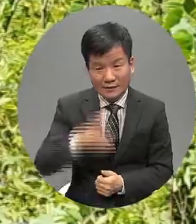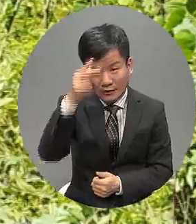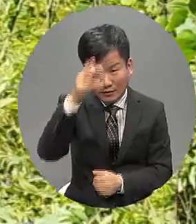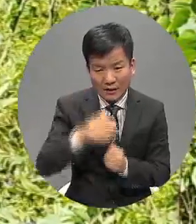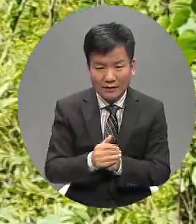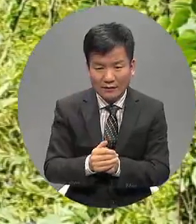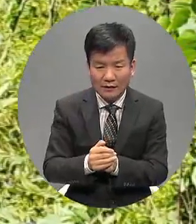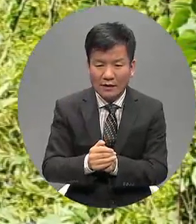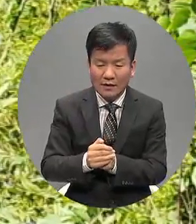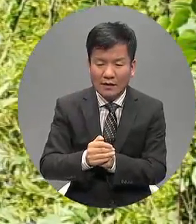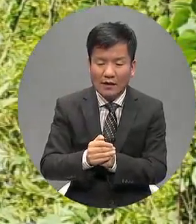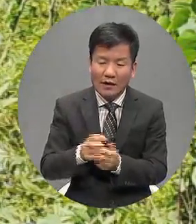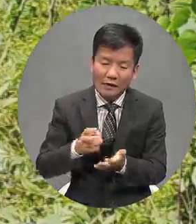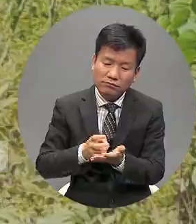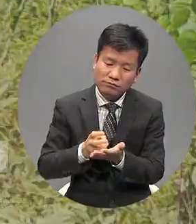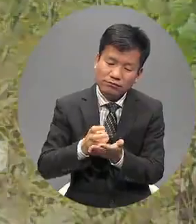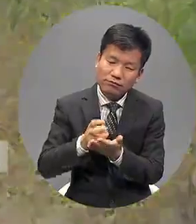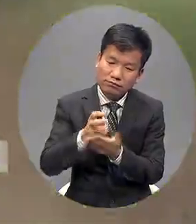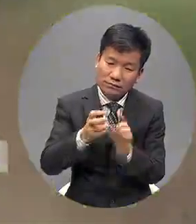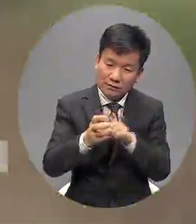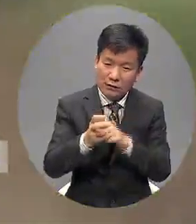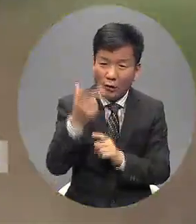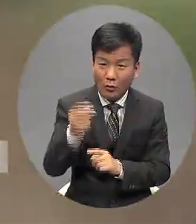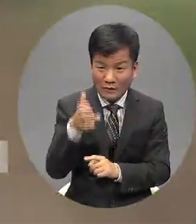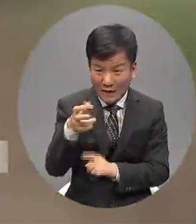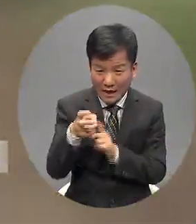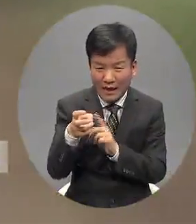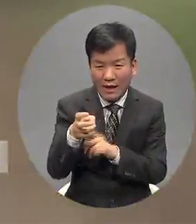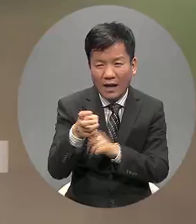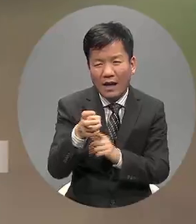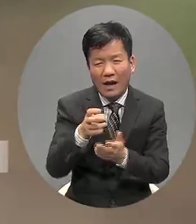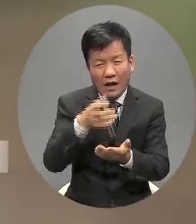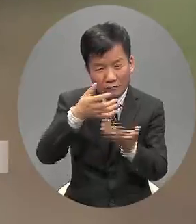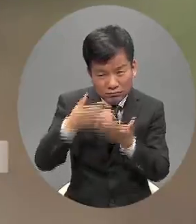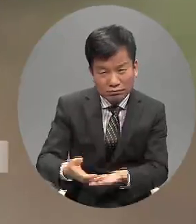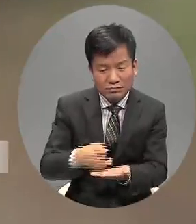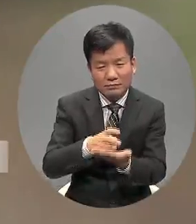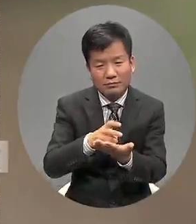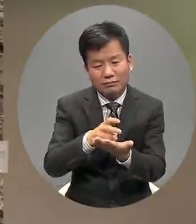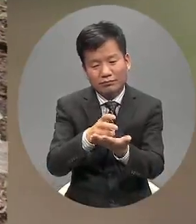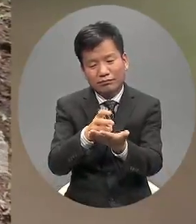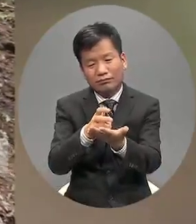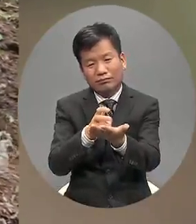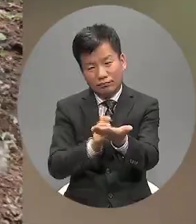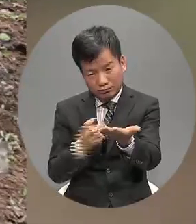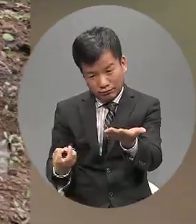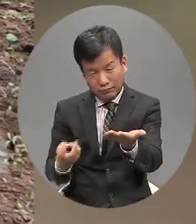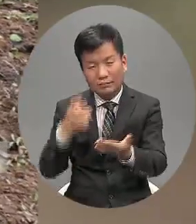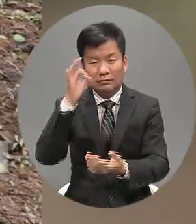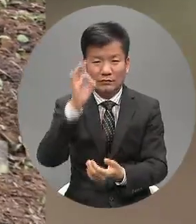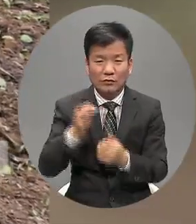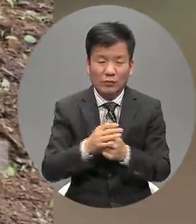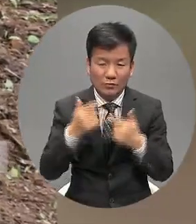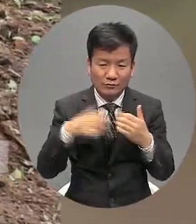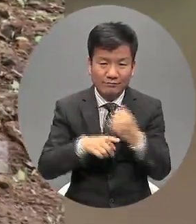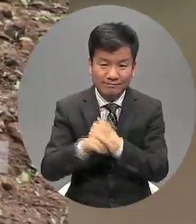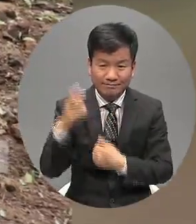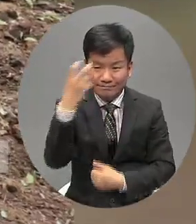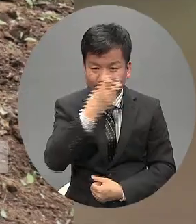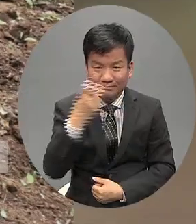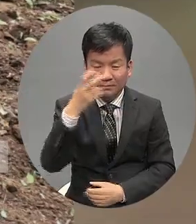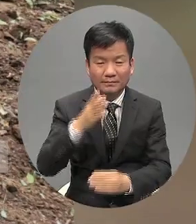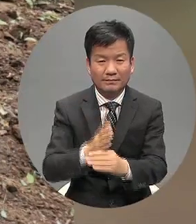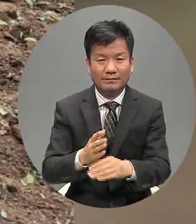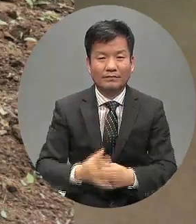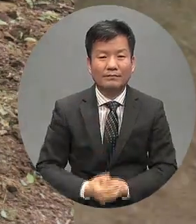경찰은 경사면 도로를 오르던 분뇨 수거 차량이 무게를 이기지 못하고 뒤로 밀리면서 사고가 난 것으로 보고